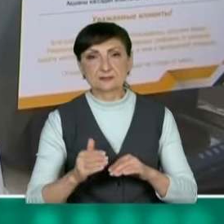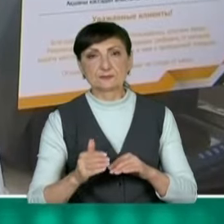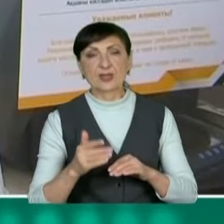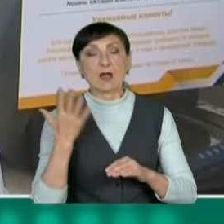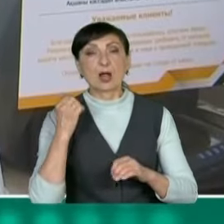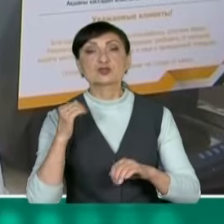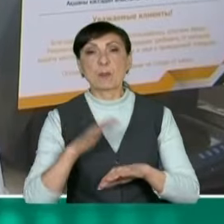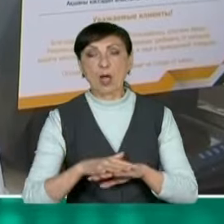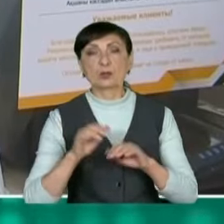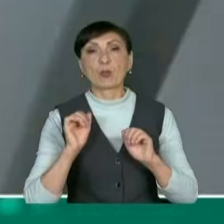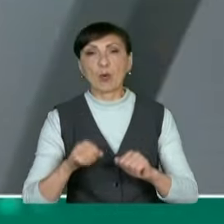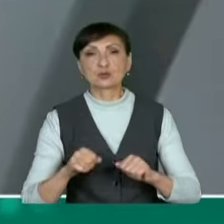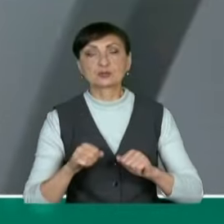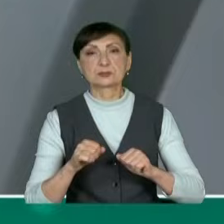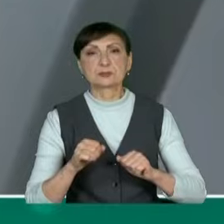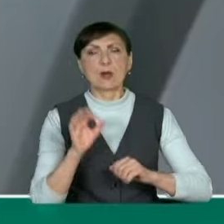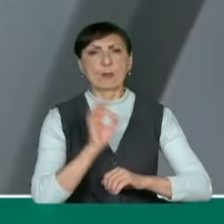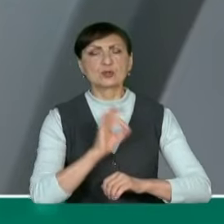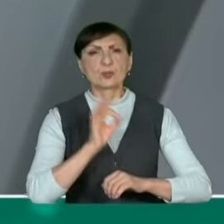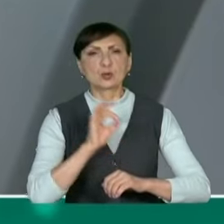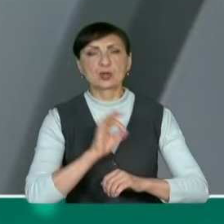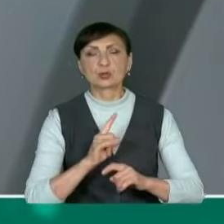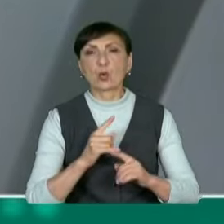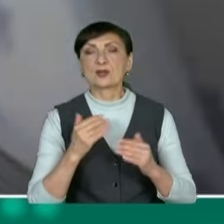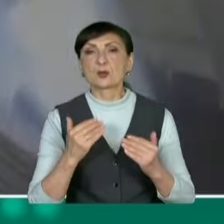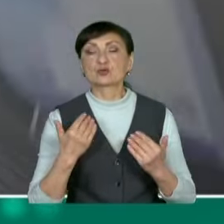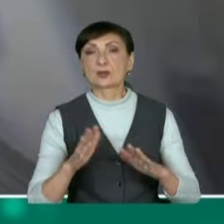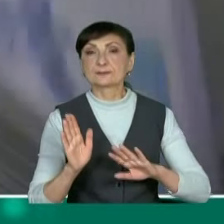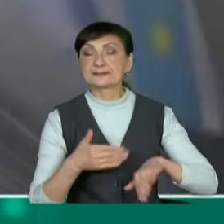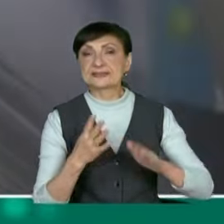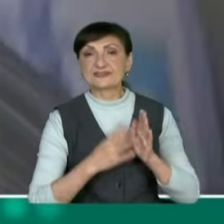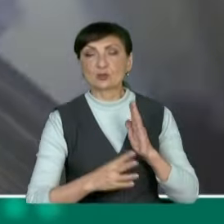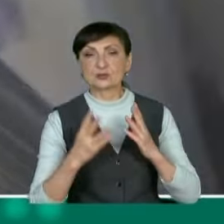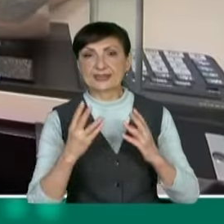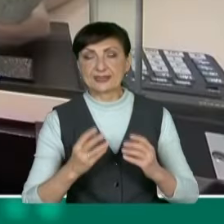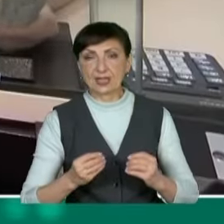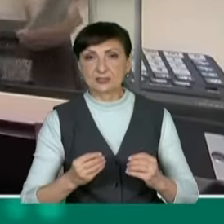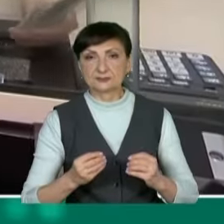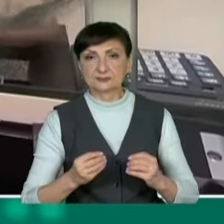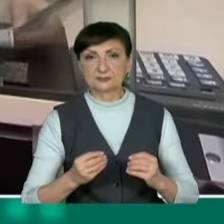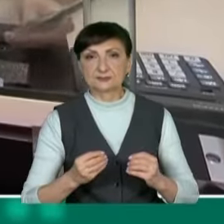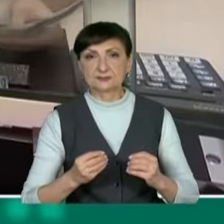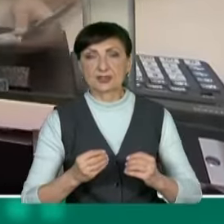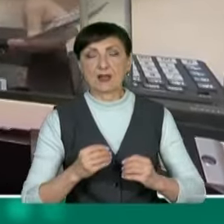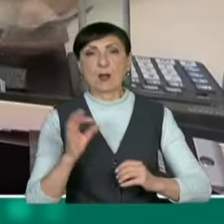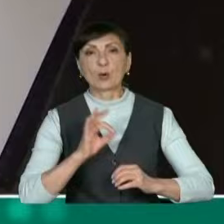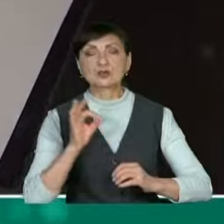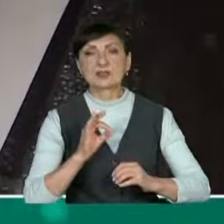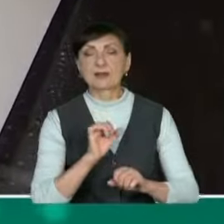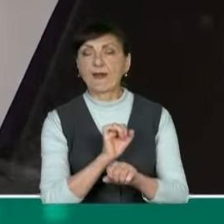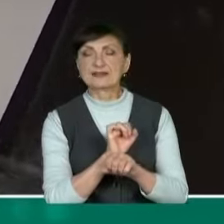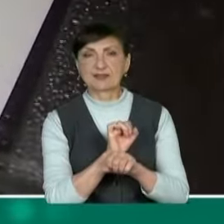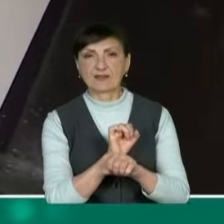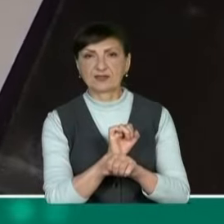банк мог бесконтрольно начислять пени, то по истечению 90 дней на него останавливается